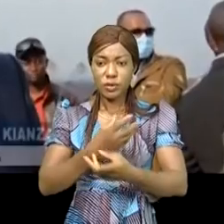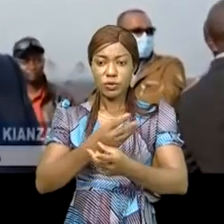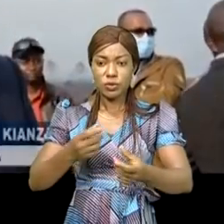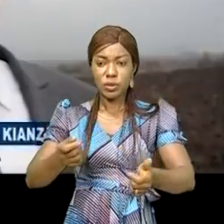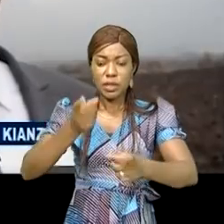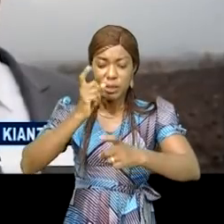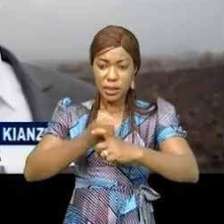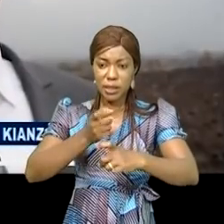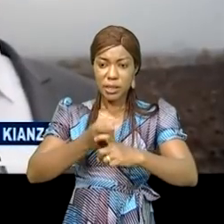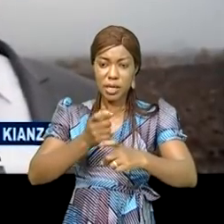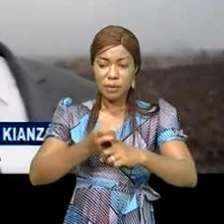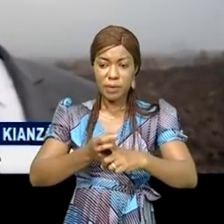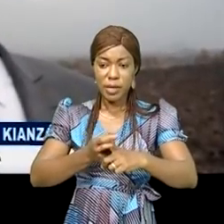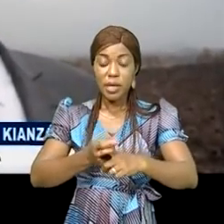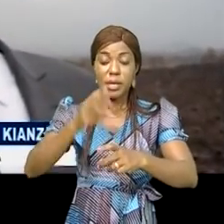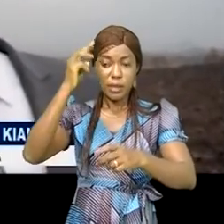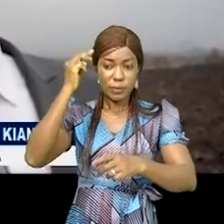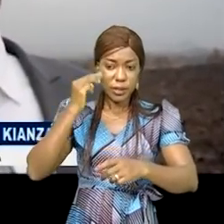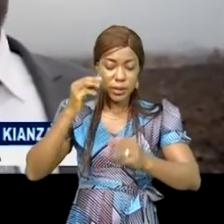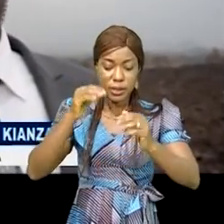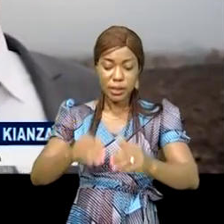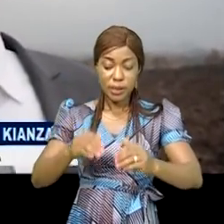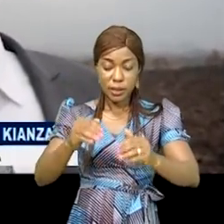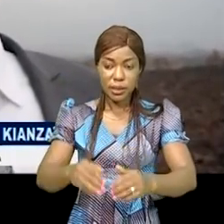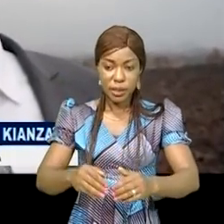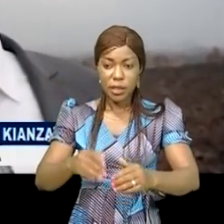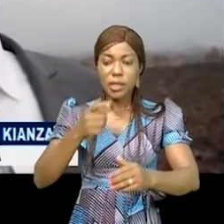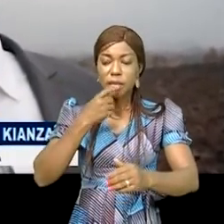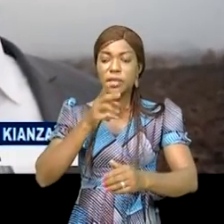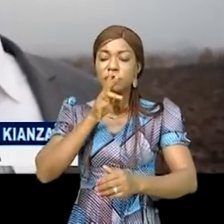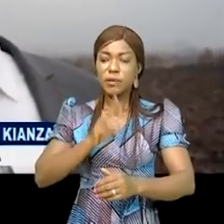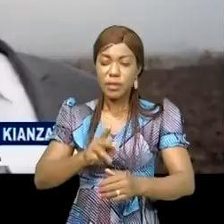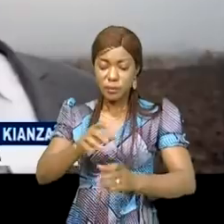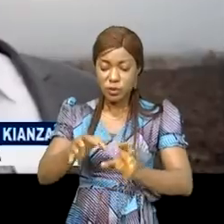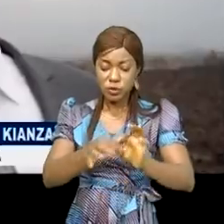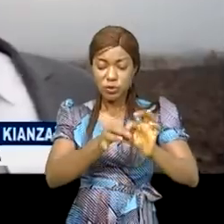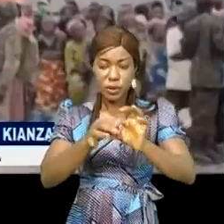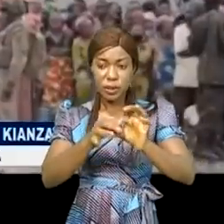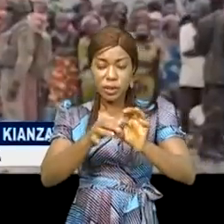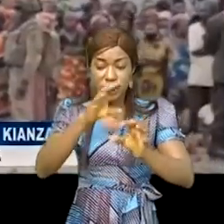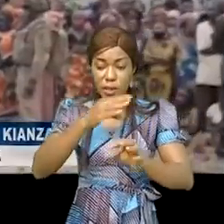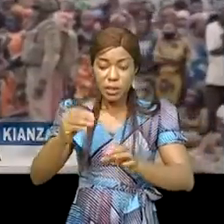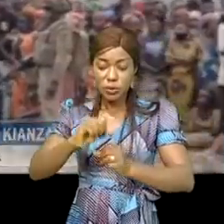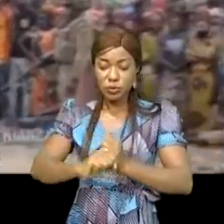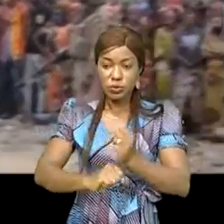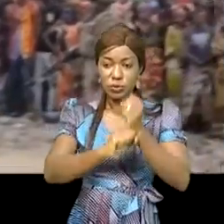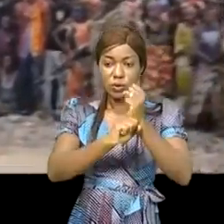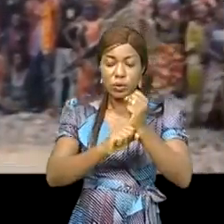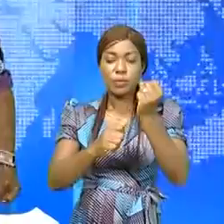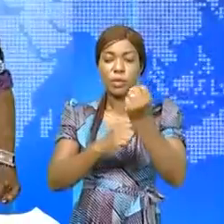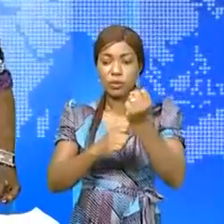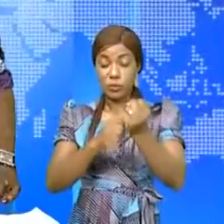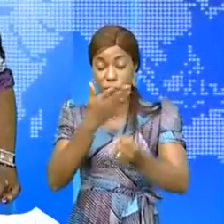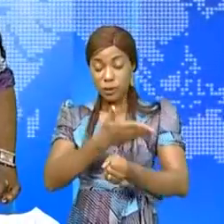et efficaces pour son secteur, le ministre de l'Agriculture réitère totalement sa solidarité et son soutien à la population victime.